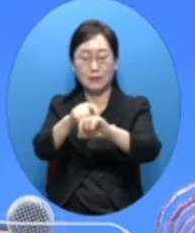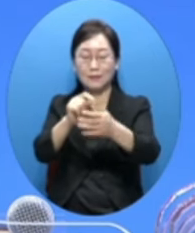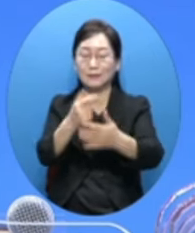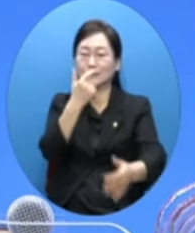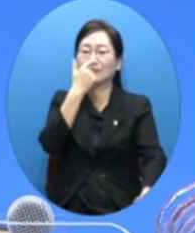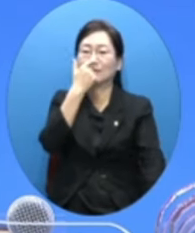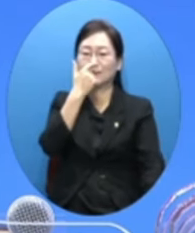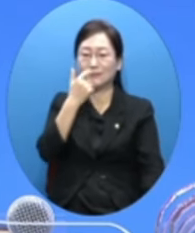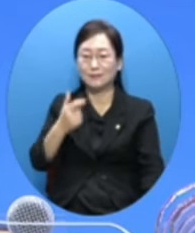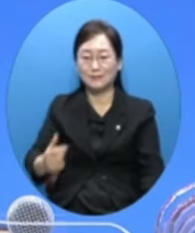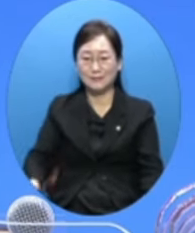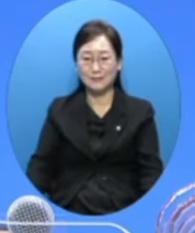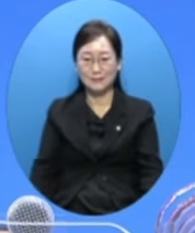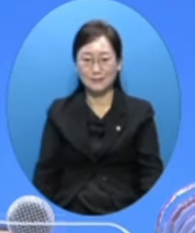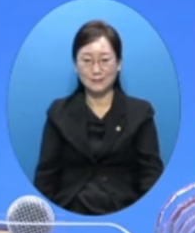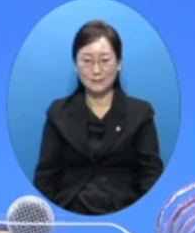왔습니다.